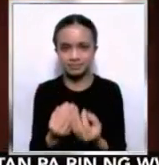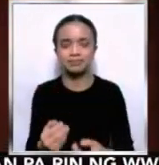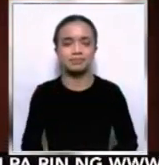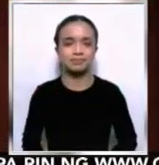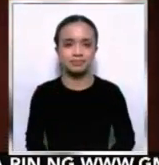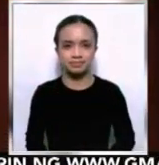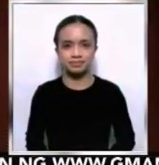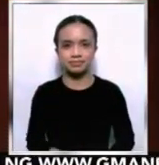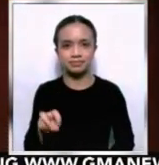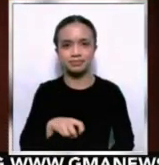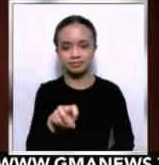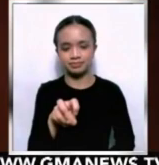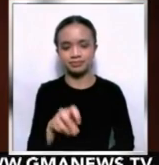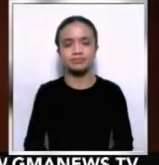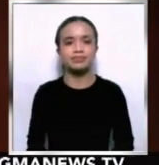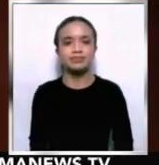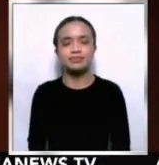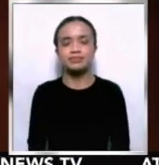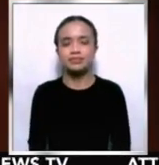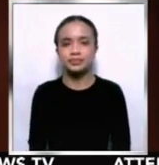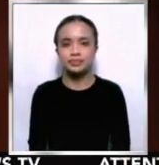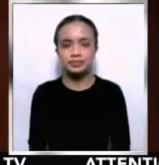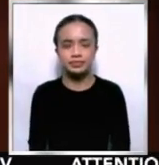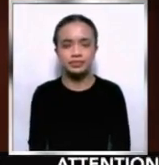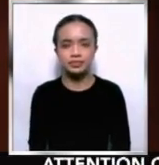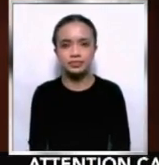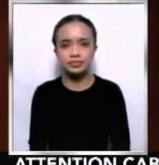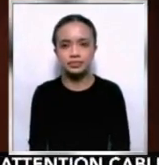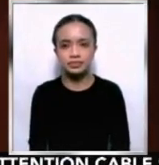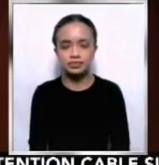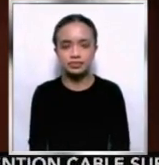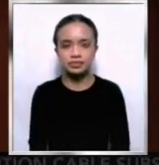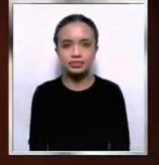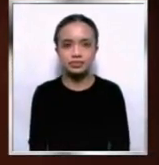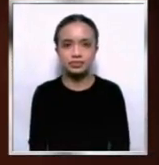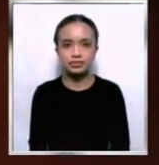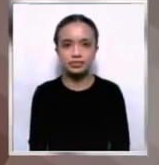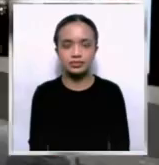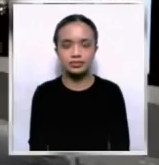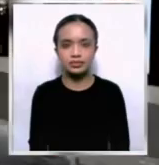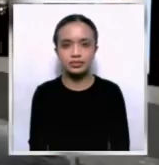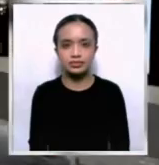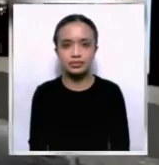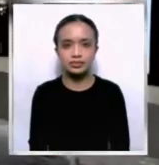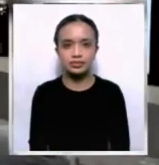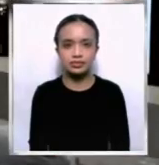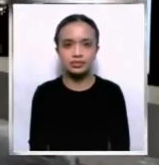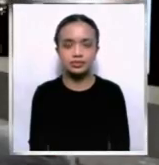Lars Santiago, updated sa showbiz happening.